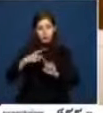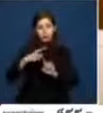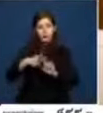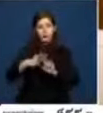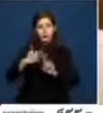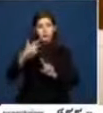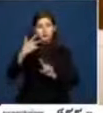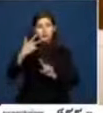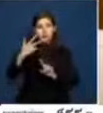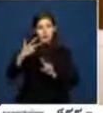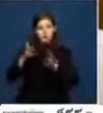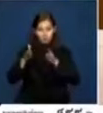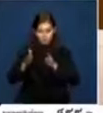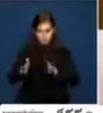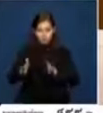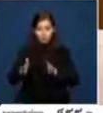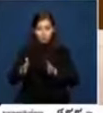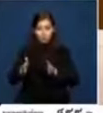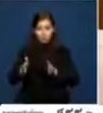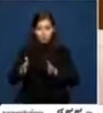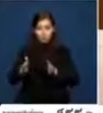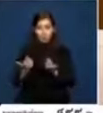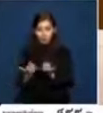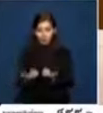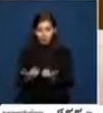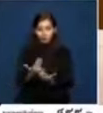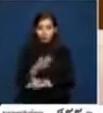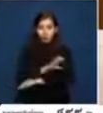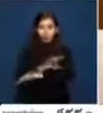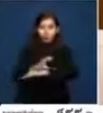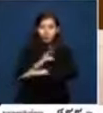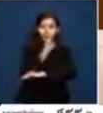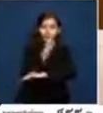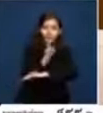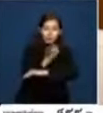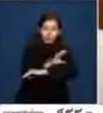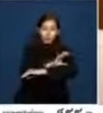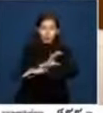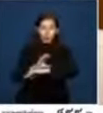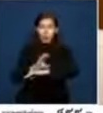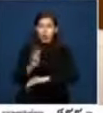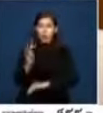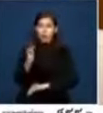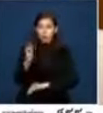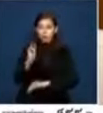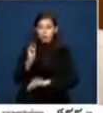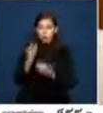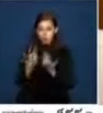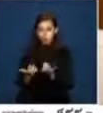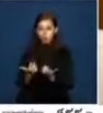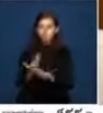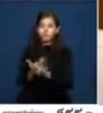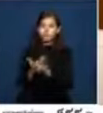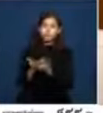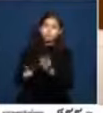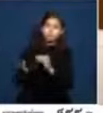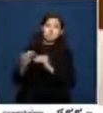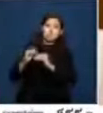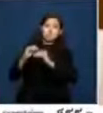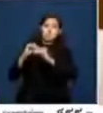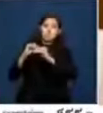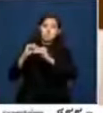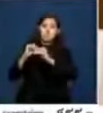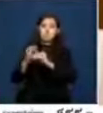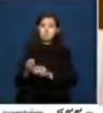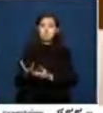เดือนรายได้ของทั้ง 2สายเพิ่มขึ้นอย่างมีนัยยะสำคัญซึ่งผมมั่น